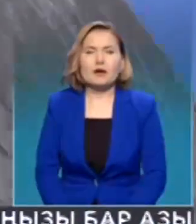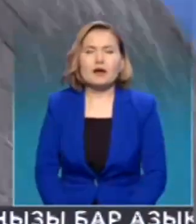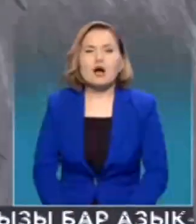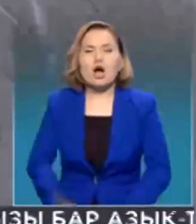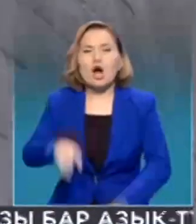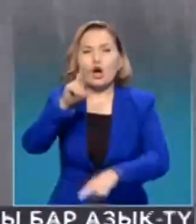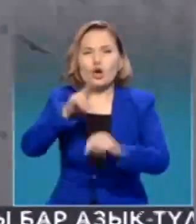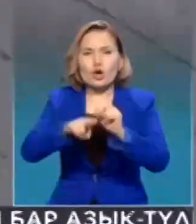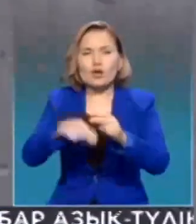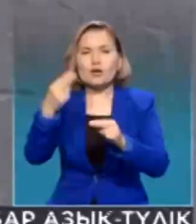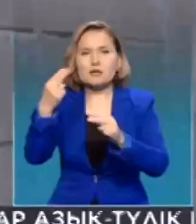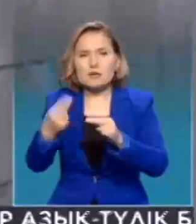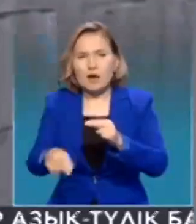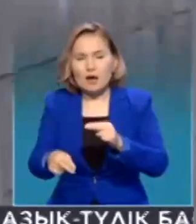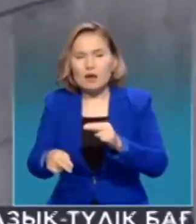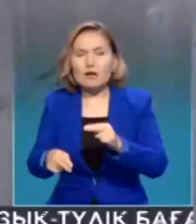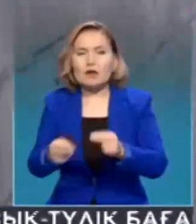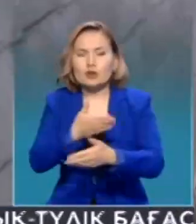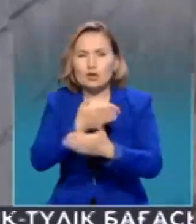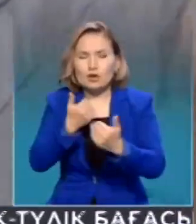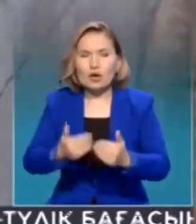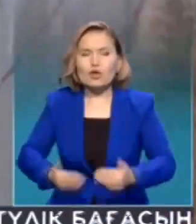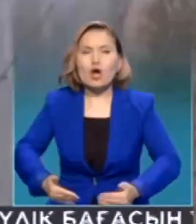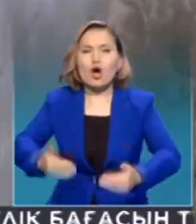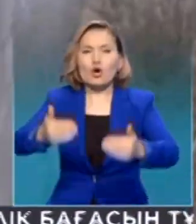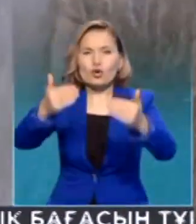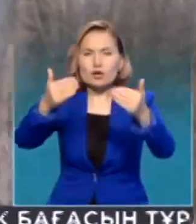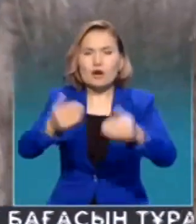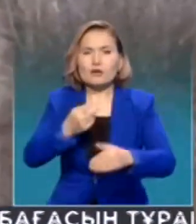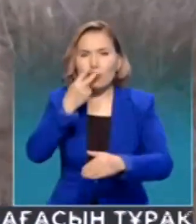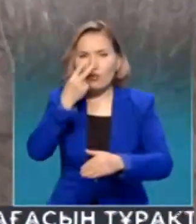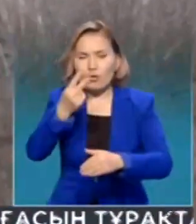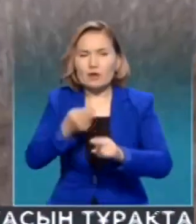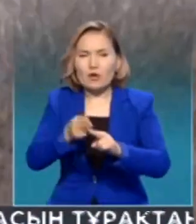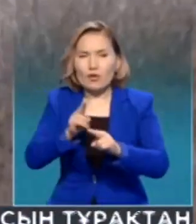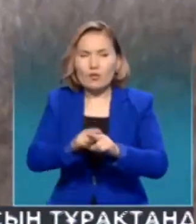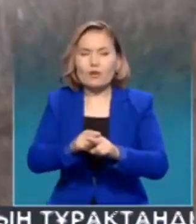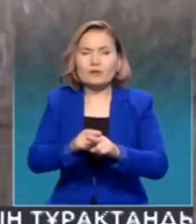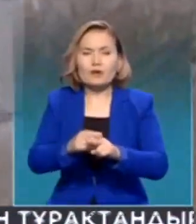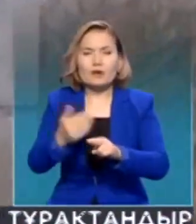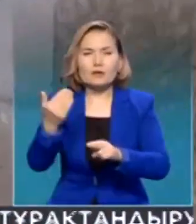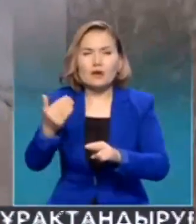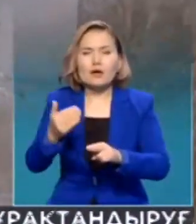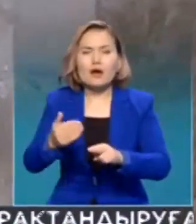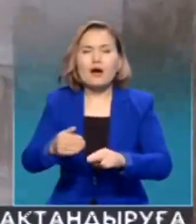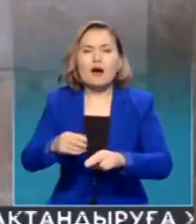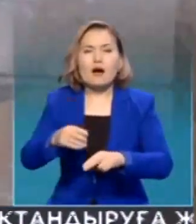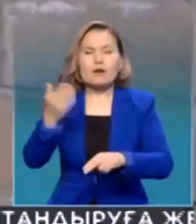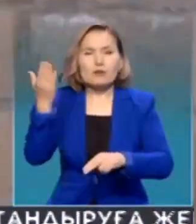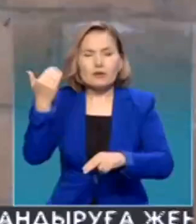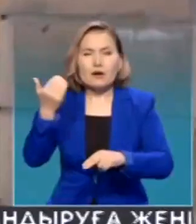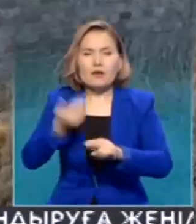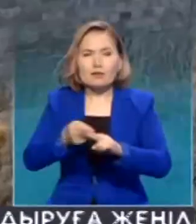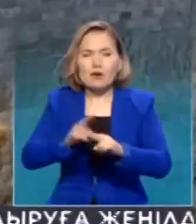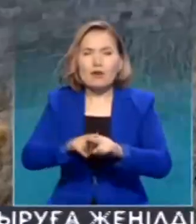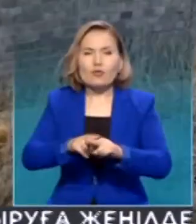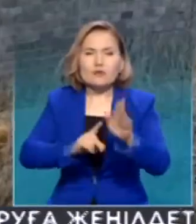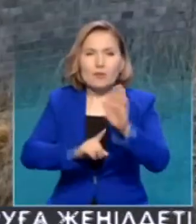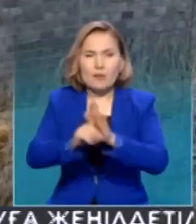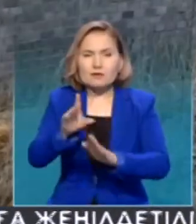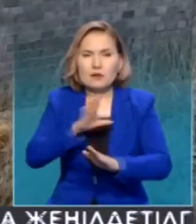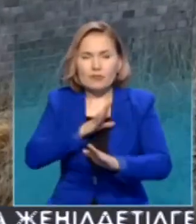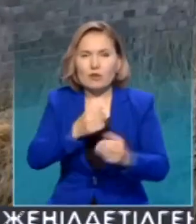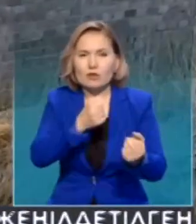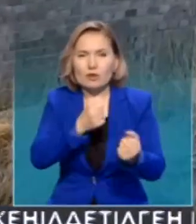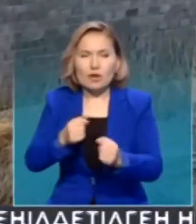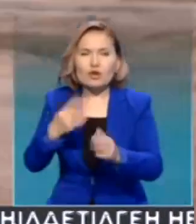құрылысы аяқталмаған түрменің қоршауы, мінекей қоршаудың қалыңдығы менің дене тұрқымдай екен. Бұл ғимарат 1500 адамға арналған, бұған